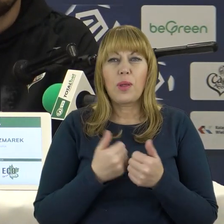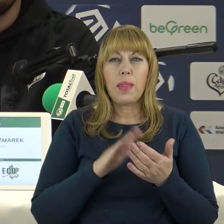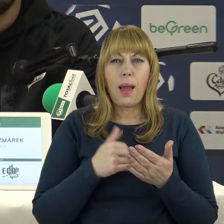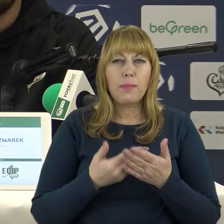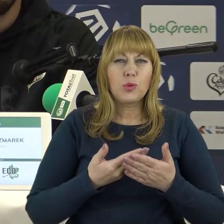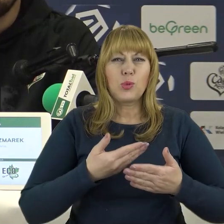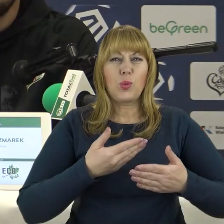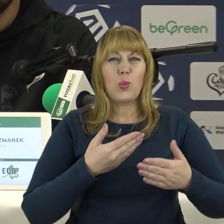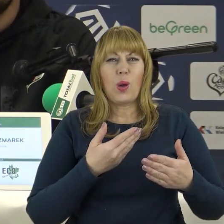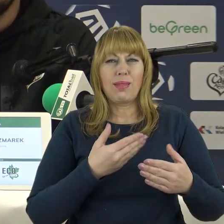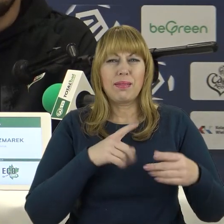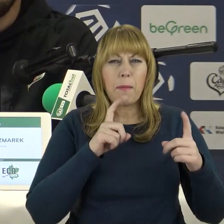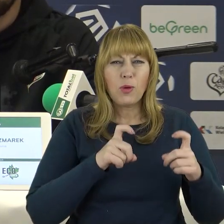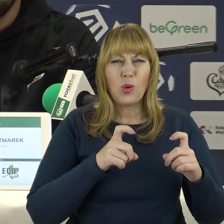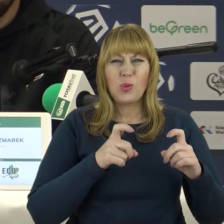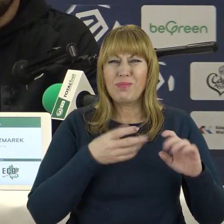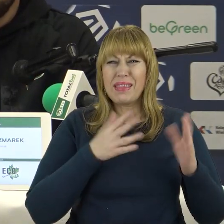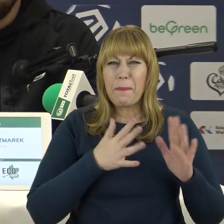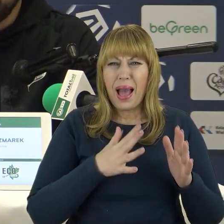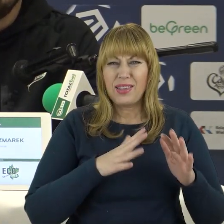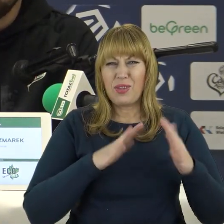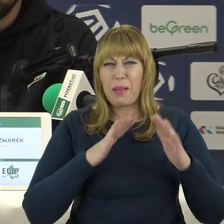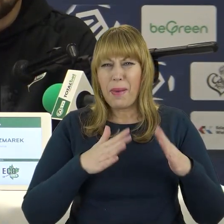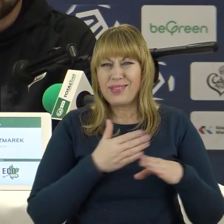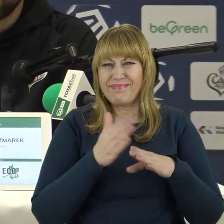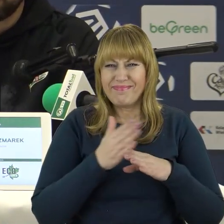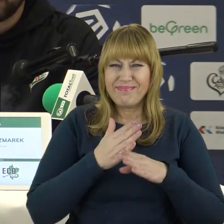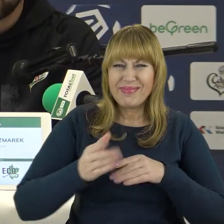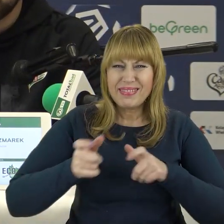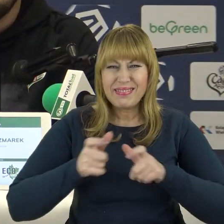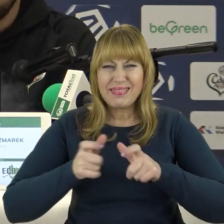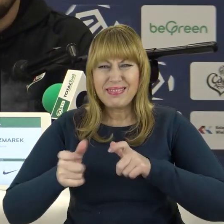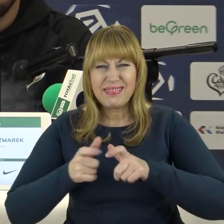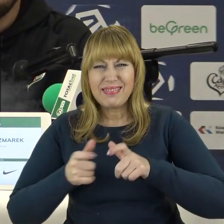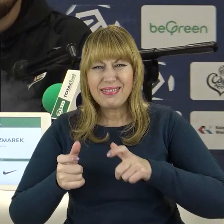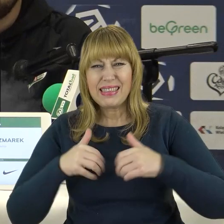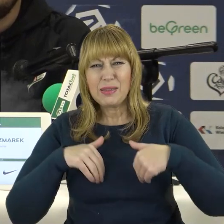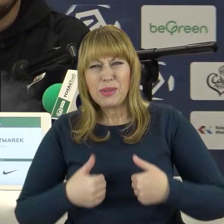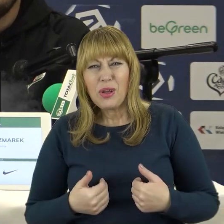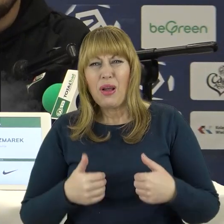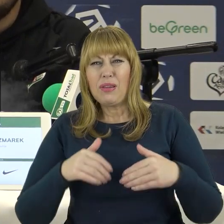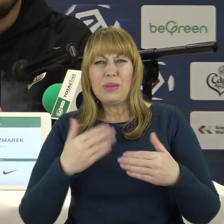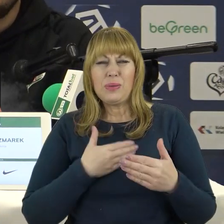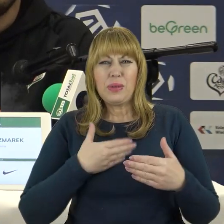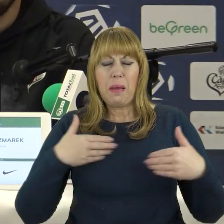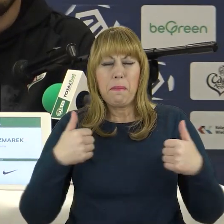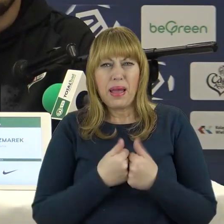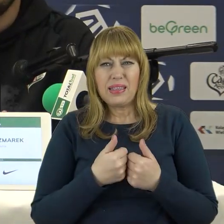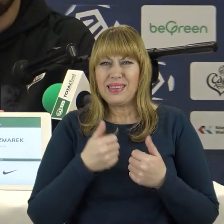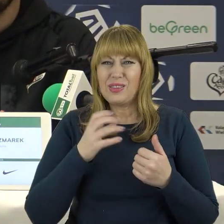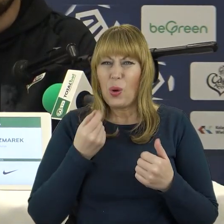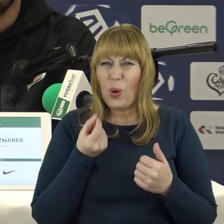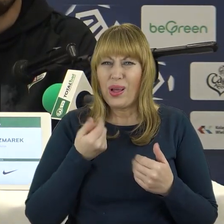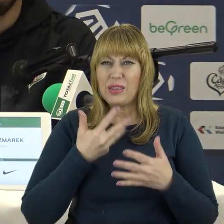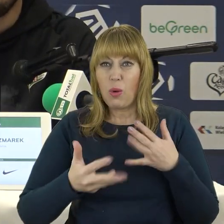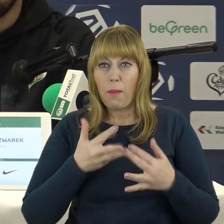wierzyć, żeby trzymać organizację, trzymać energię. I w momencie, jeżeli coś takiego zaczynasz robić, to czujesz, że